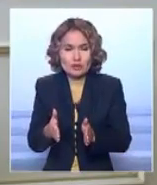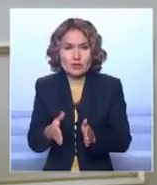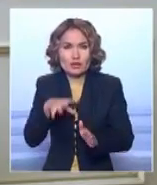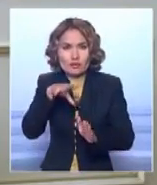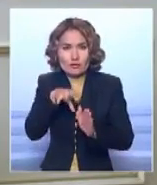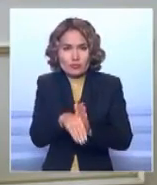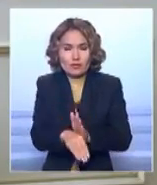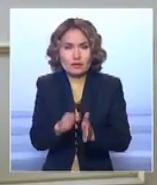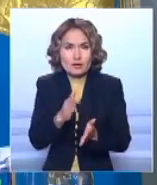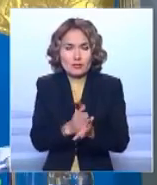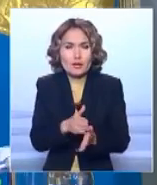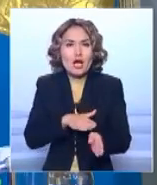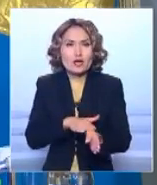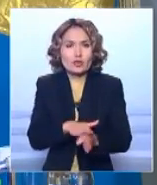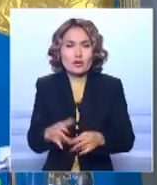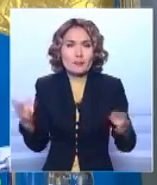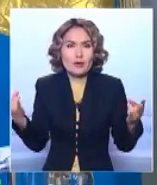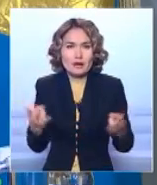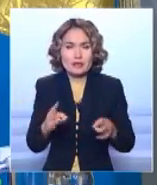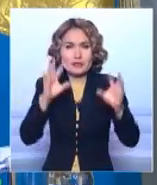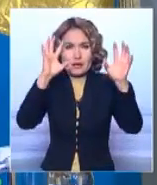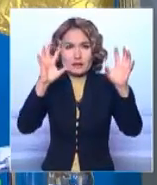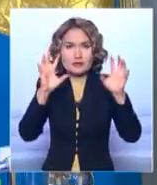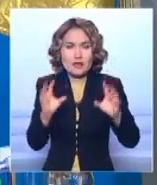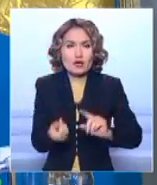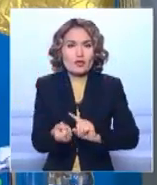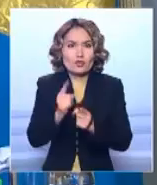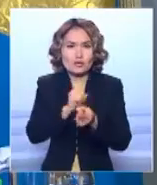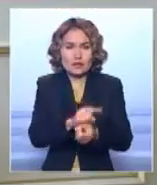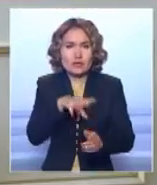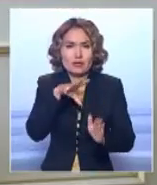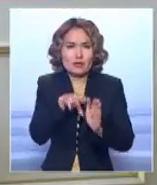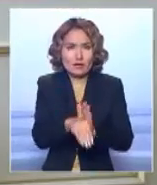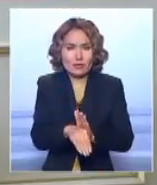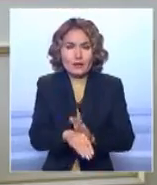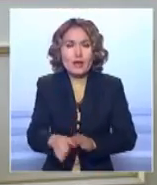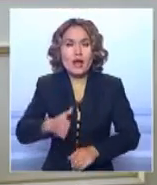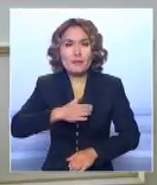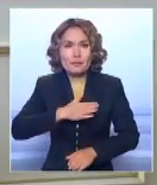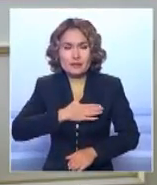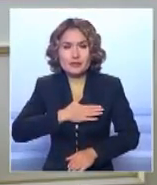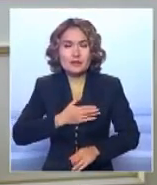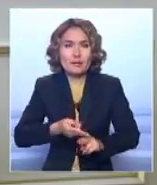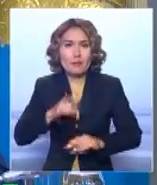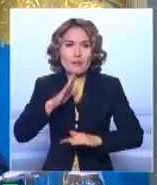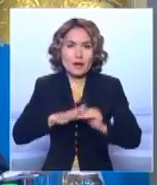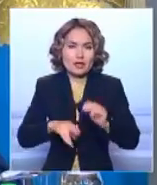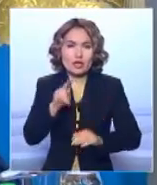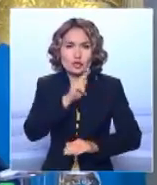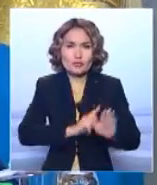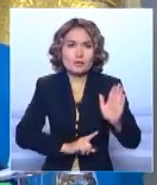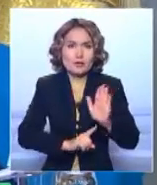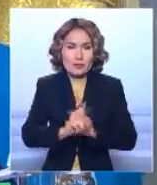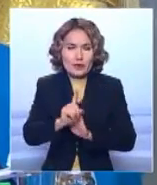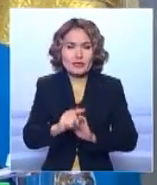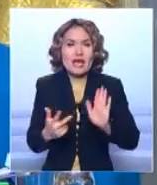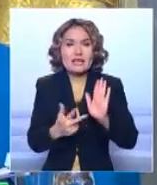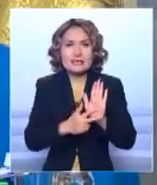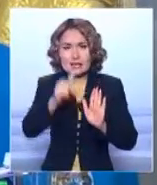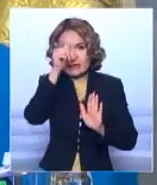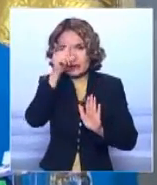бойынша да түгелдей қажетті заңдарға өзгерістер енгізілді. Біз оны практикалық кезеңін бастап кеттік. Мына 8 айдың